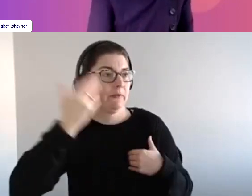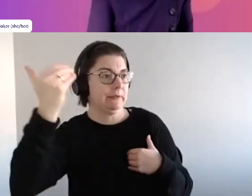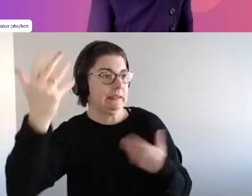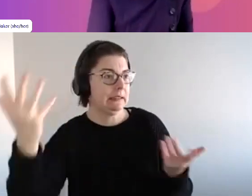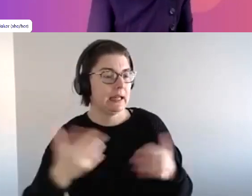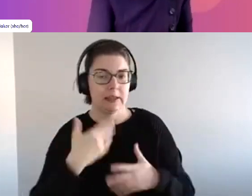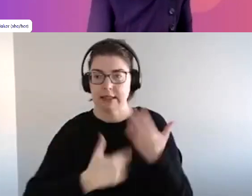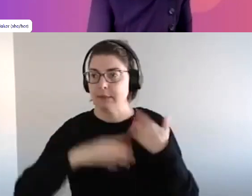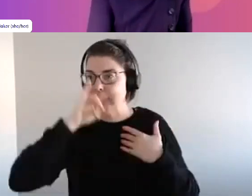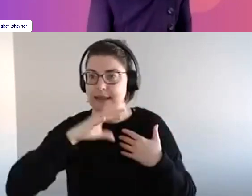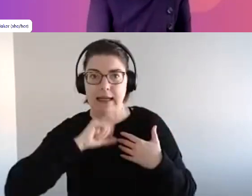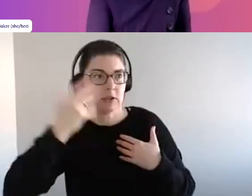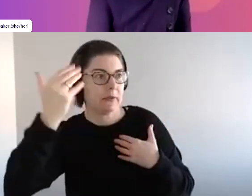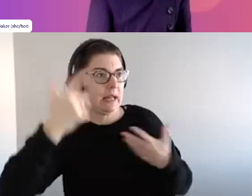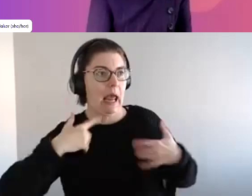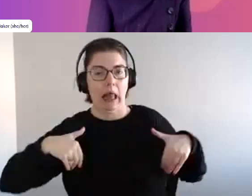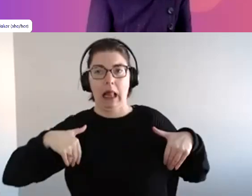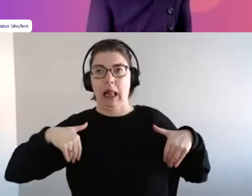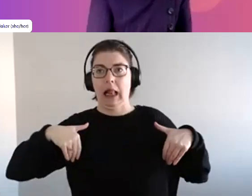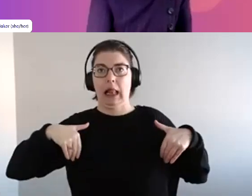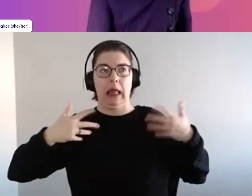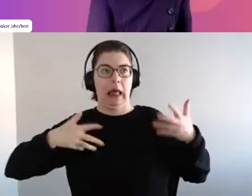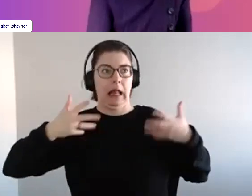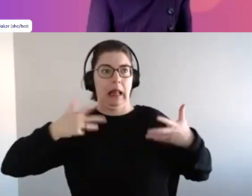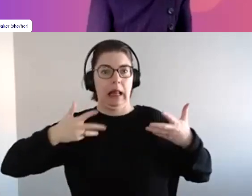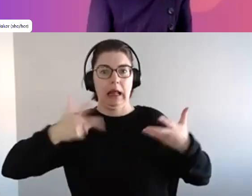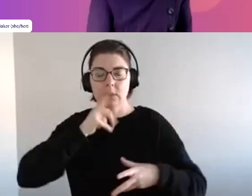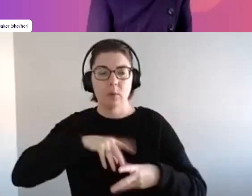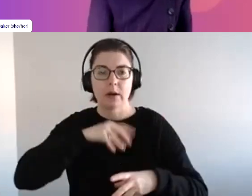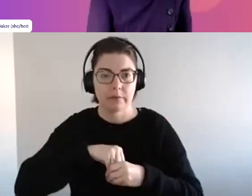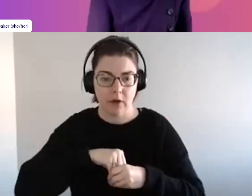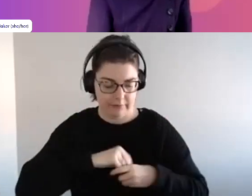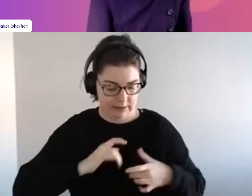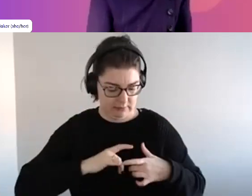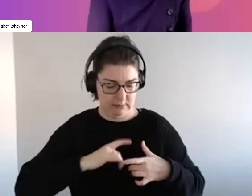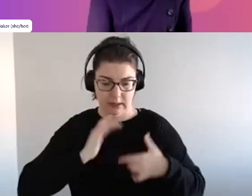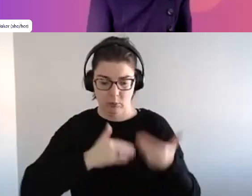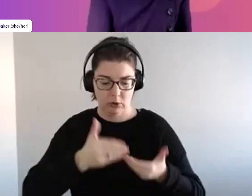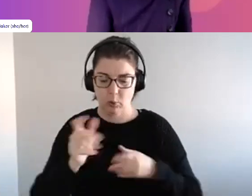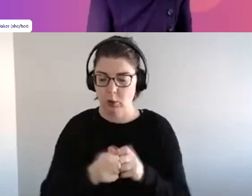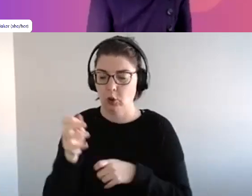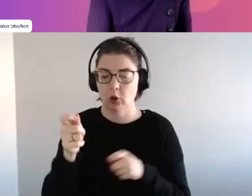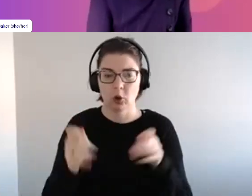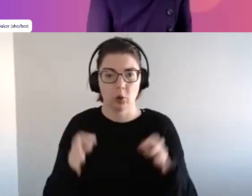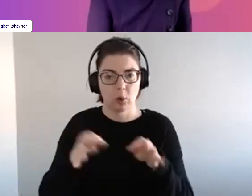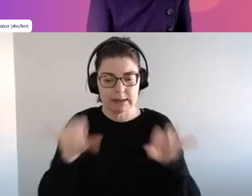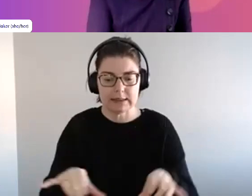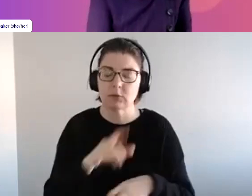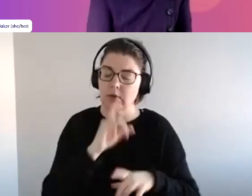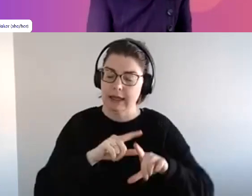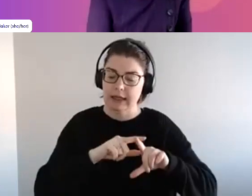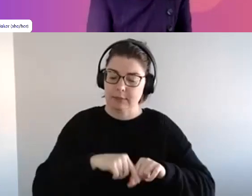qui ont 5 ans qui vont qui ont 5 ans mais qui paraissent en avoir 15 et il y en a d'autres qui ont 15 ans et paraissent en avance 5 alors